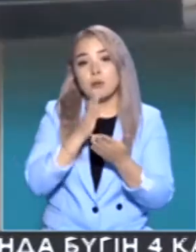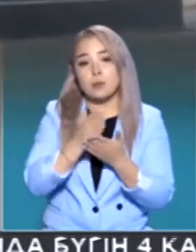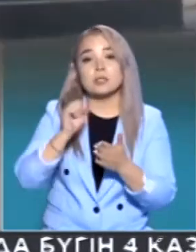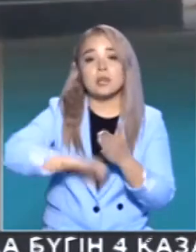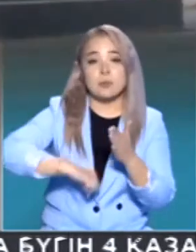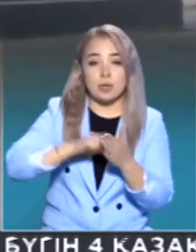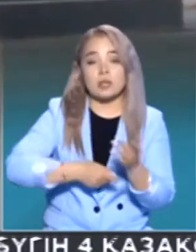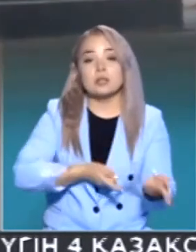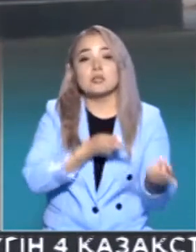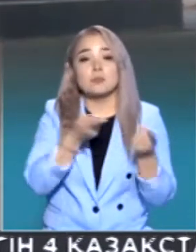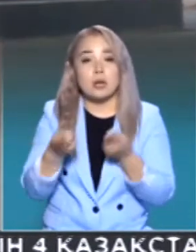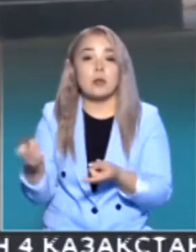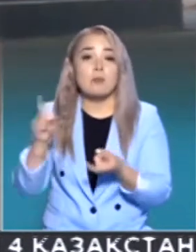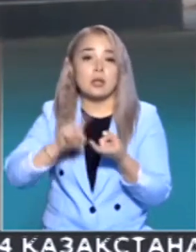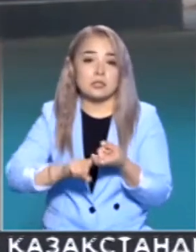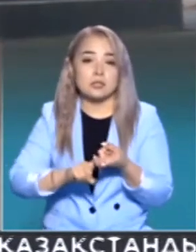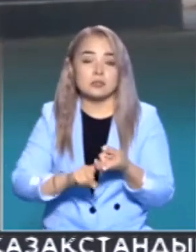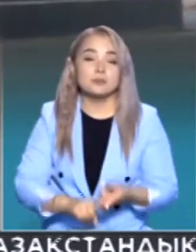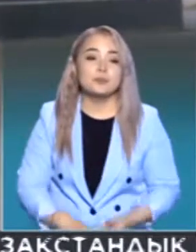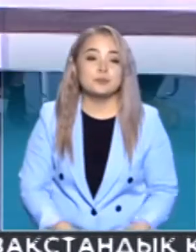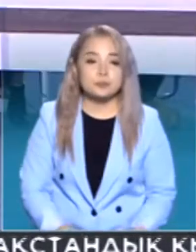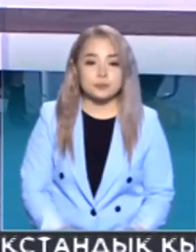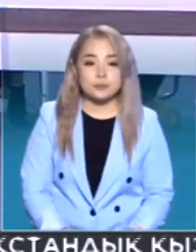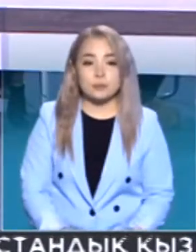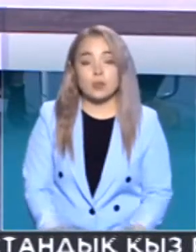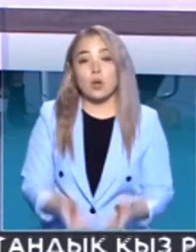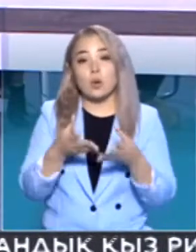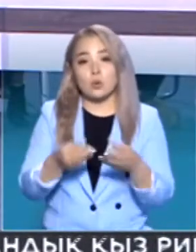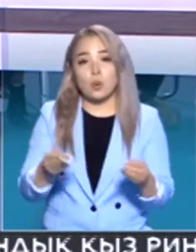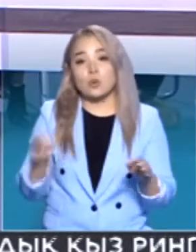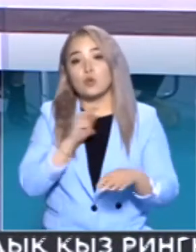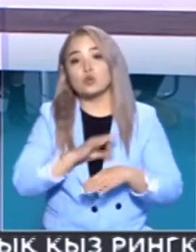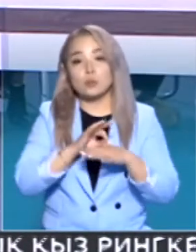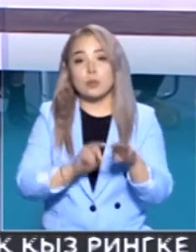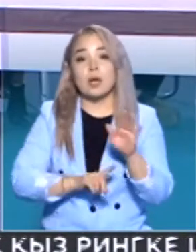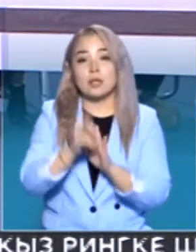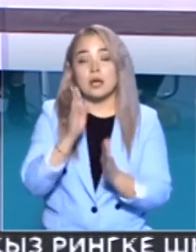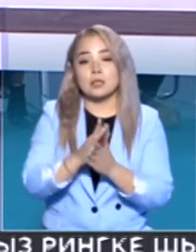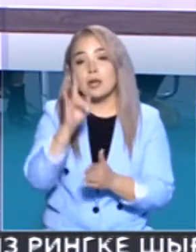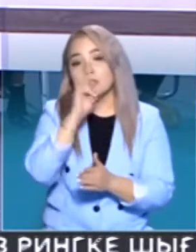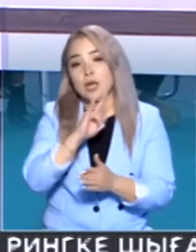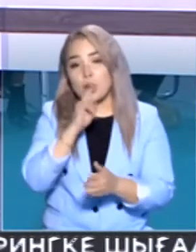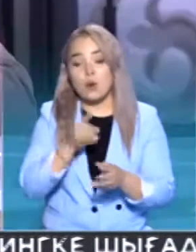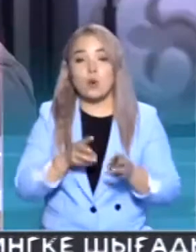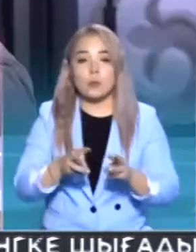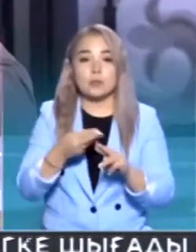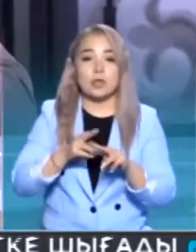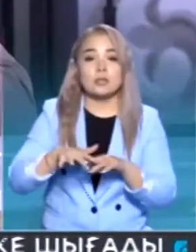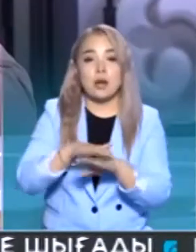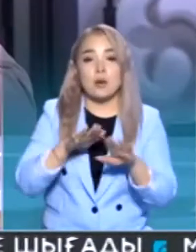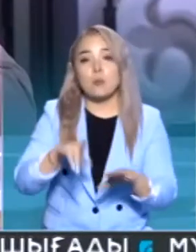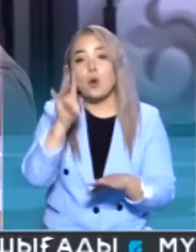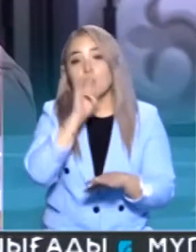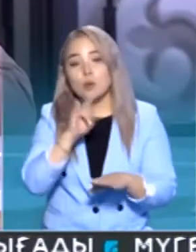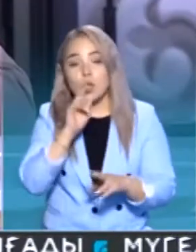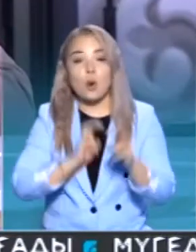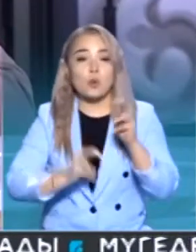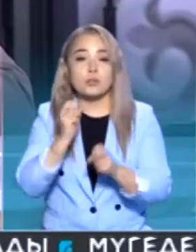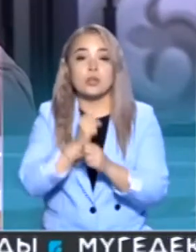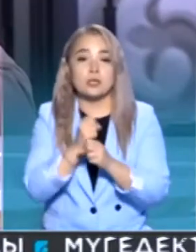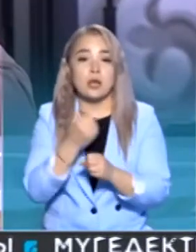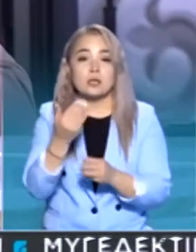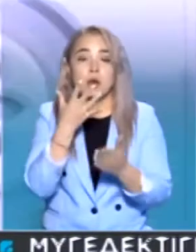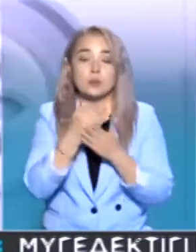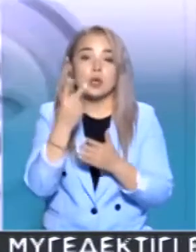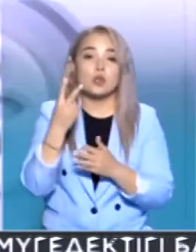себебі тасымалға байланысты. Көктемгі екі жұмыстарына арналған дизель отынының бағасы мұнай өңдеу зауыттарында